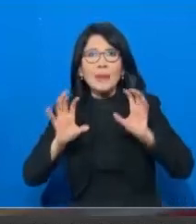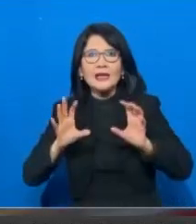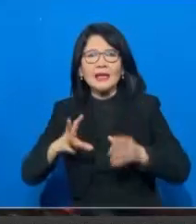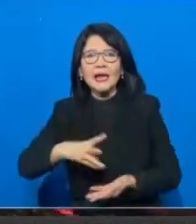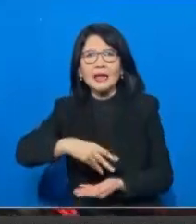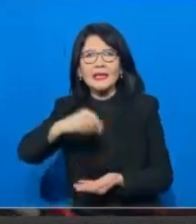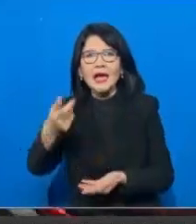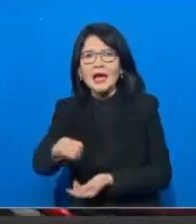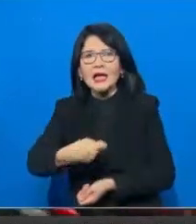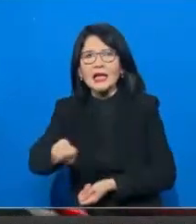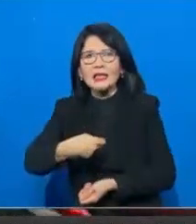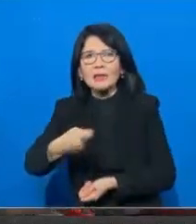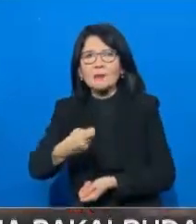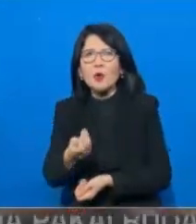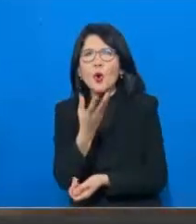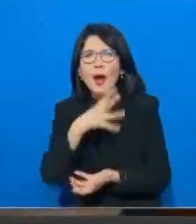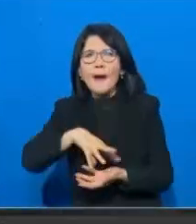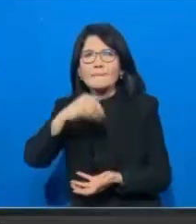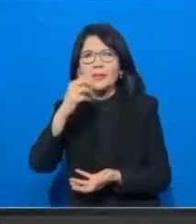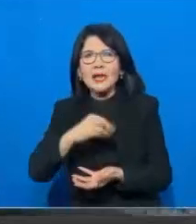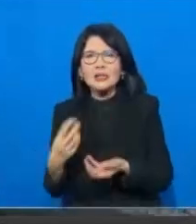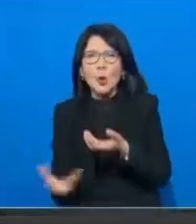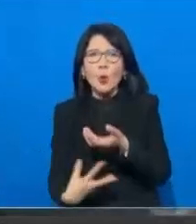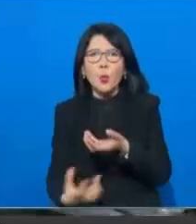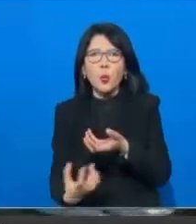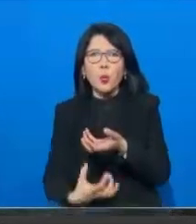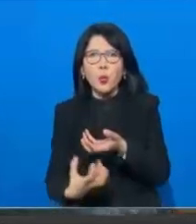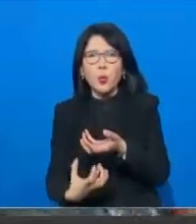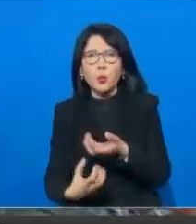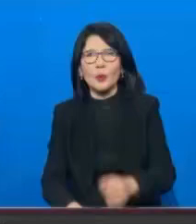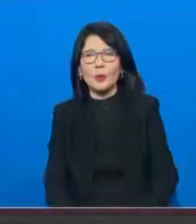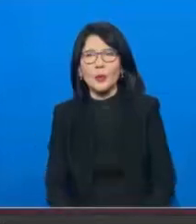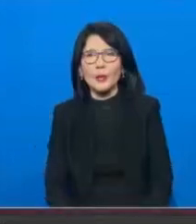yang terus-menerus dihangatkan dengan bara api dari arang batok kelapa.